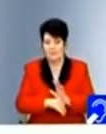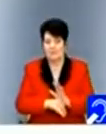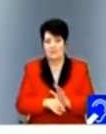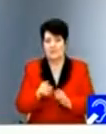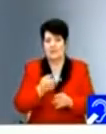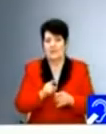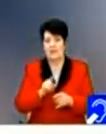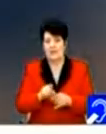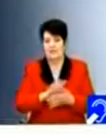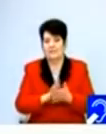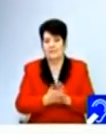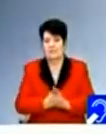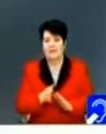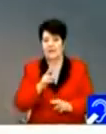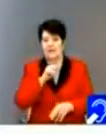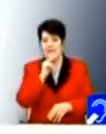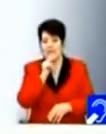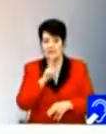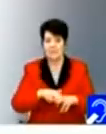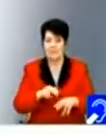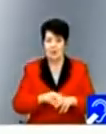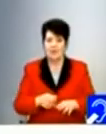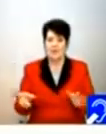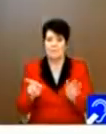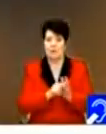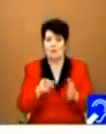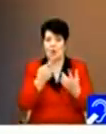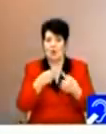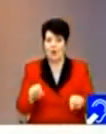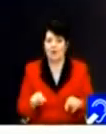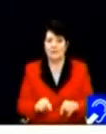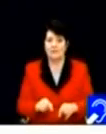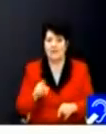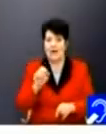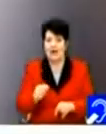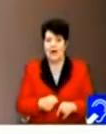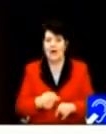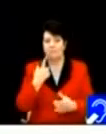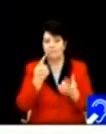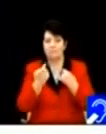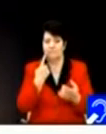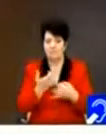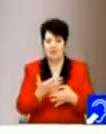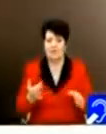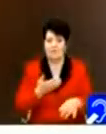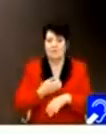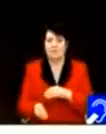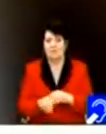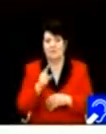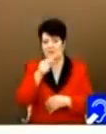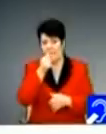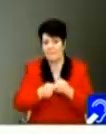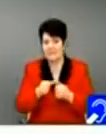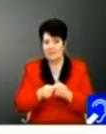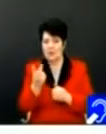stabilită. Individul a ajuns în atenția poliției după ce împreună cu un alt complici a agresat, a înjurat și a tuns forțat într-o benzinărie